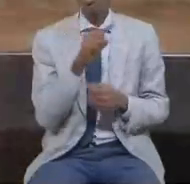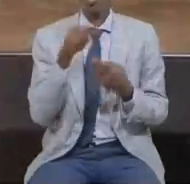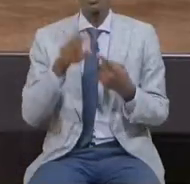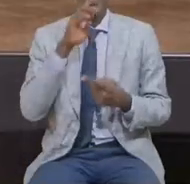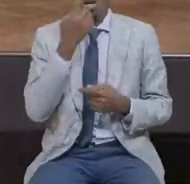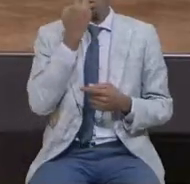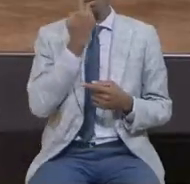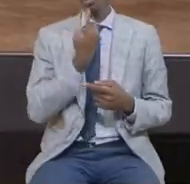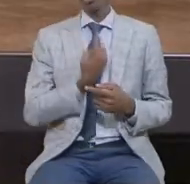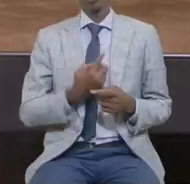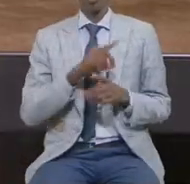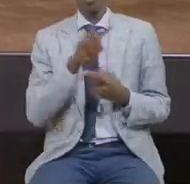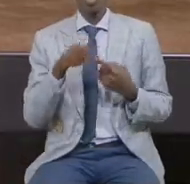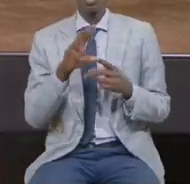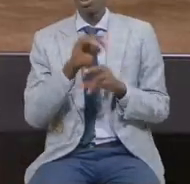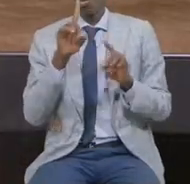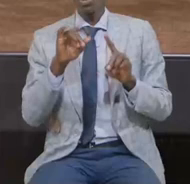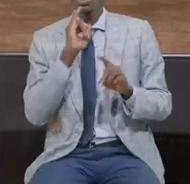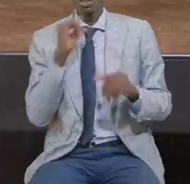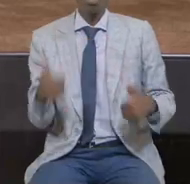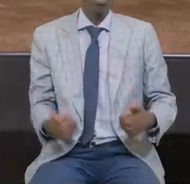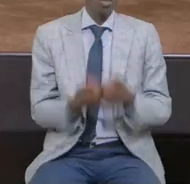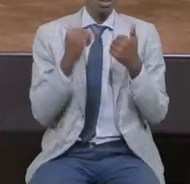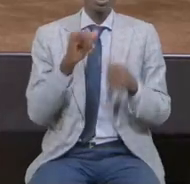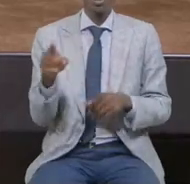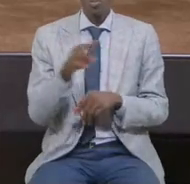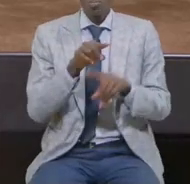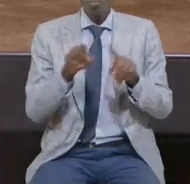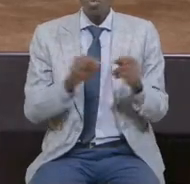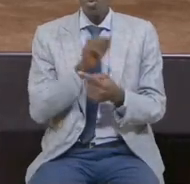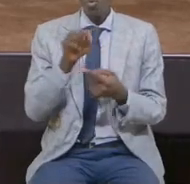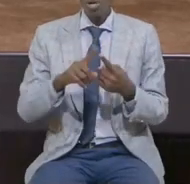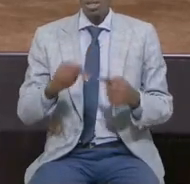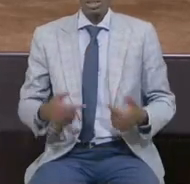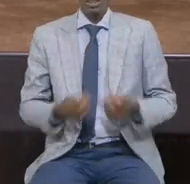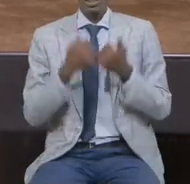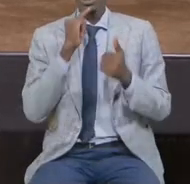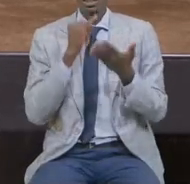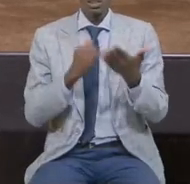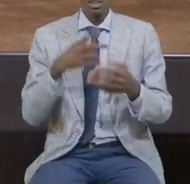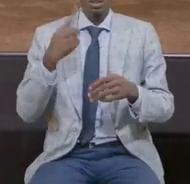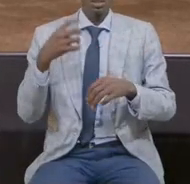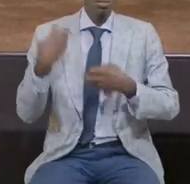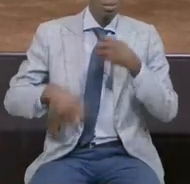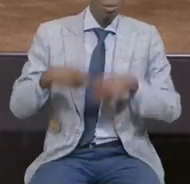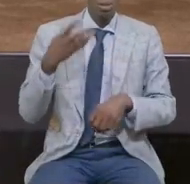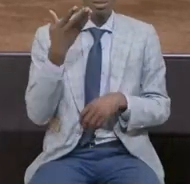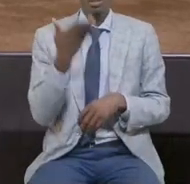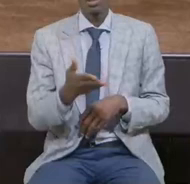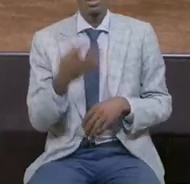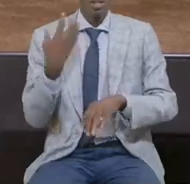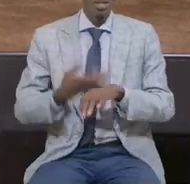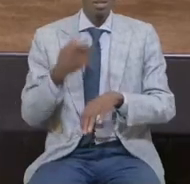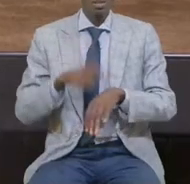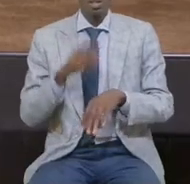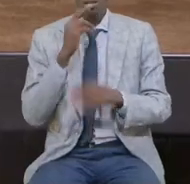es seul, lorsqu'il n'y a personne qui te défie. Mais lorsque les défis sont là, les problèmes sont là, les